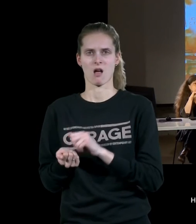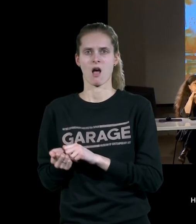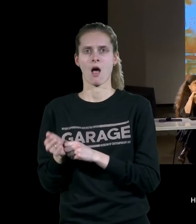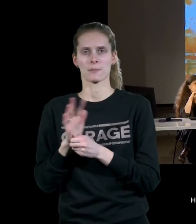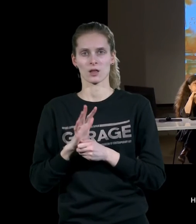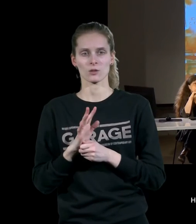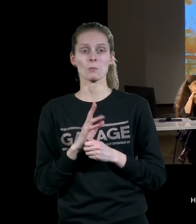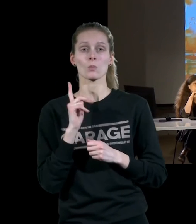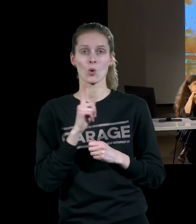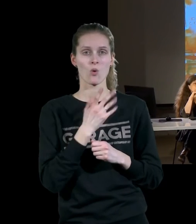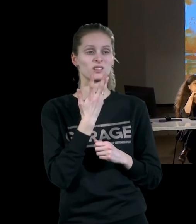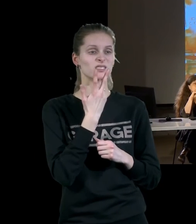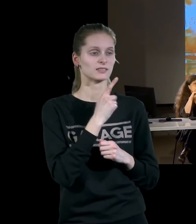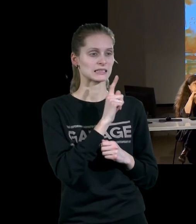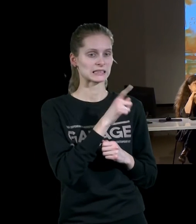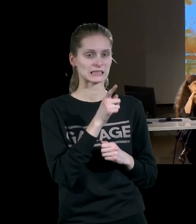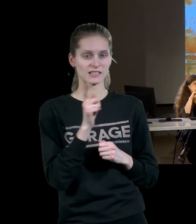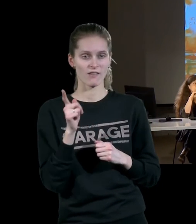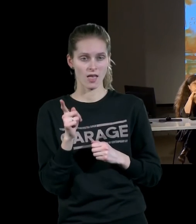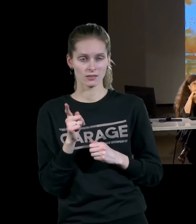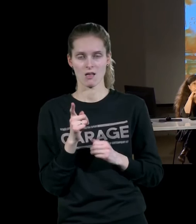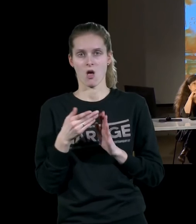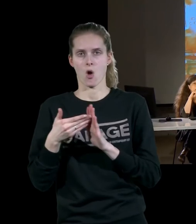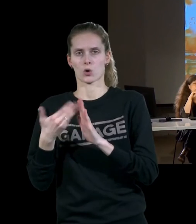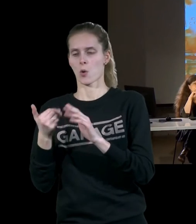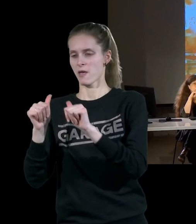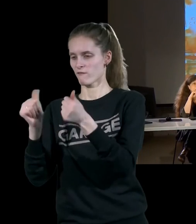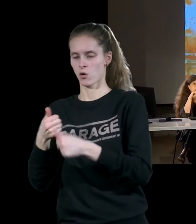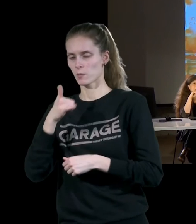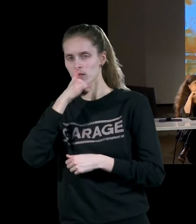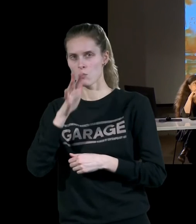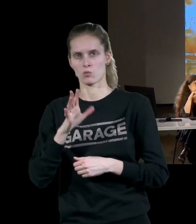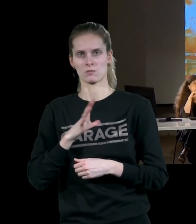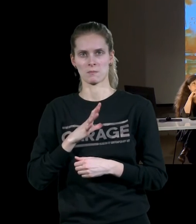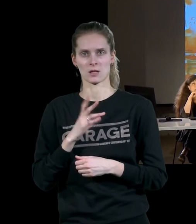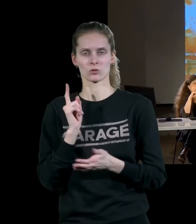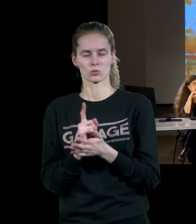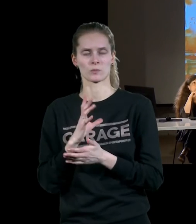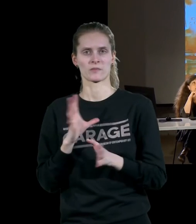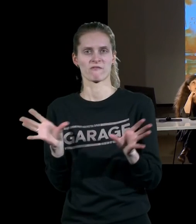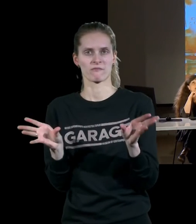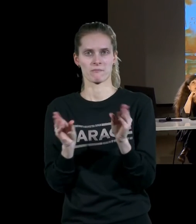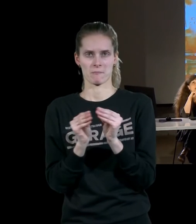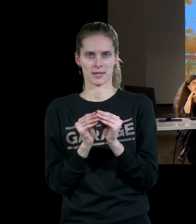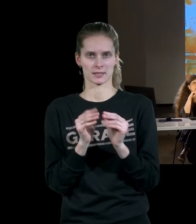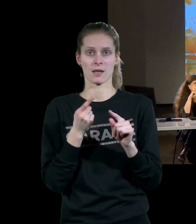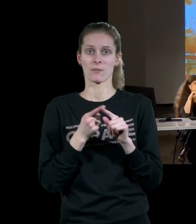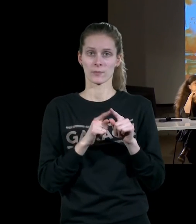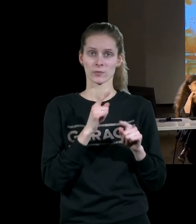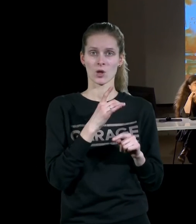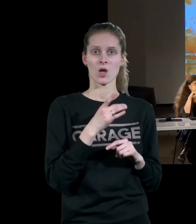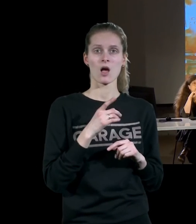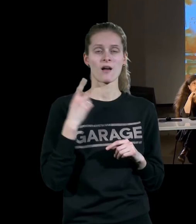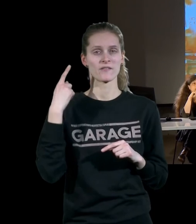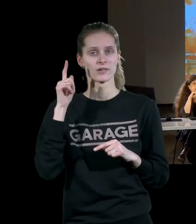цвету должна соответствовать какая-то форма, цвет неотделим от формы. Поэтому Кандинский вырабатывает систему, при которой там, ну, треугольник,